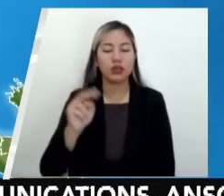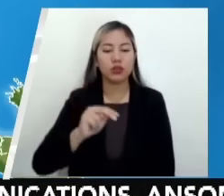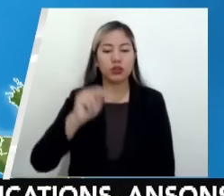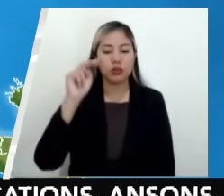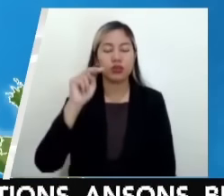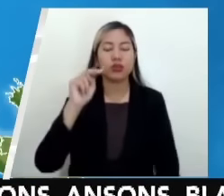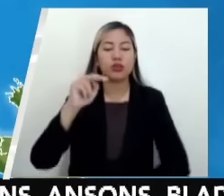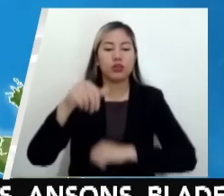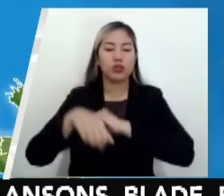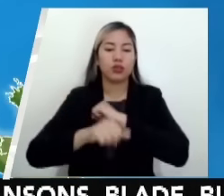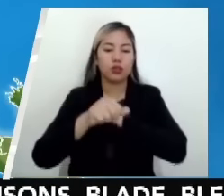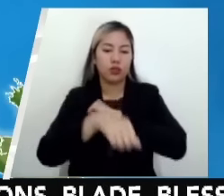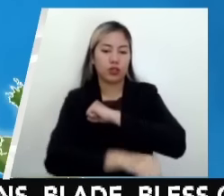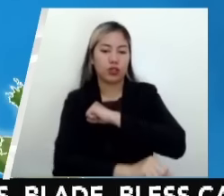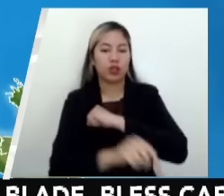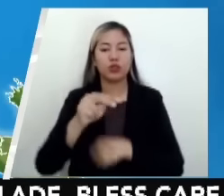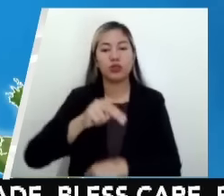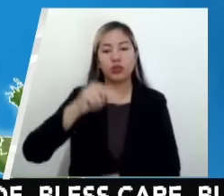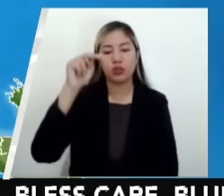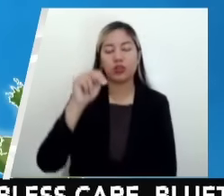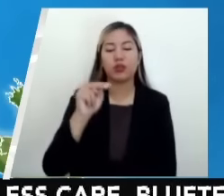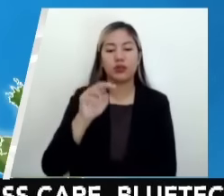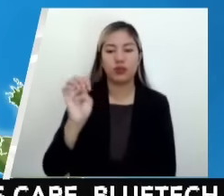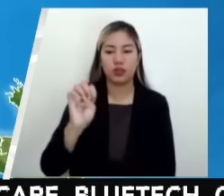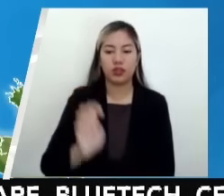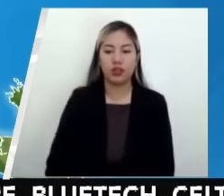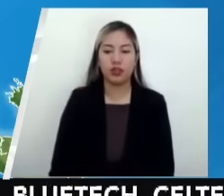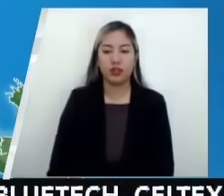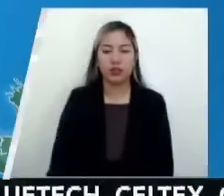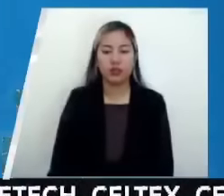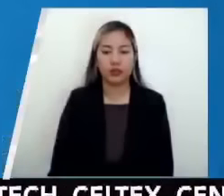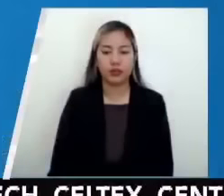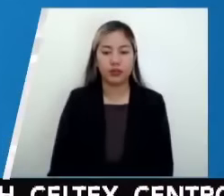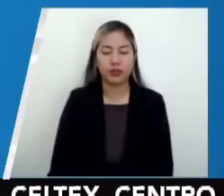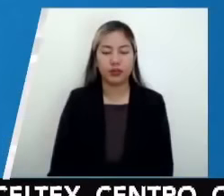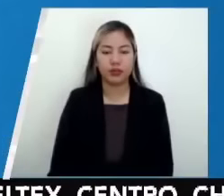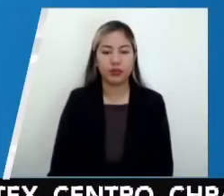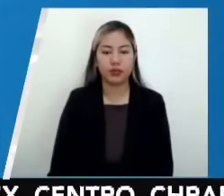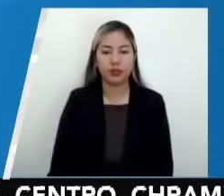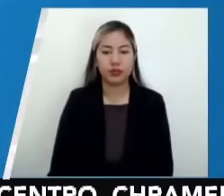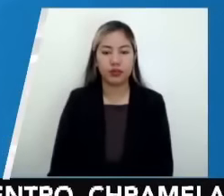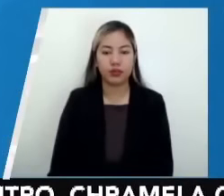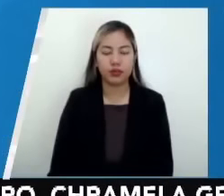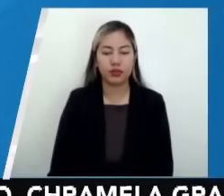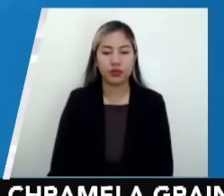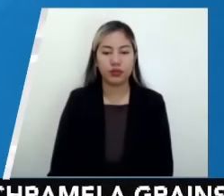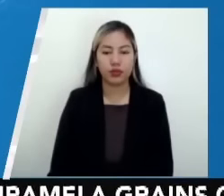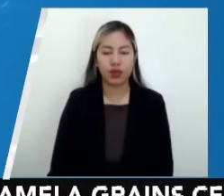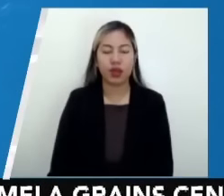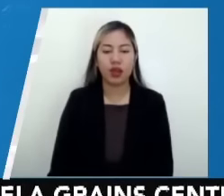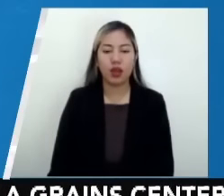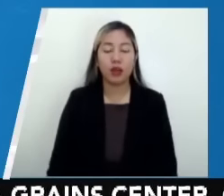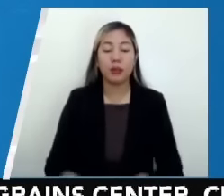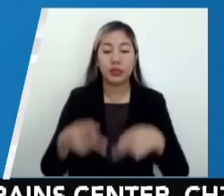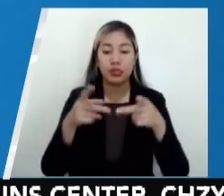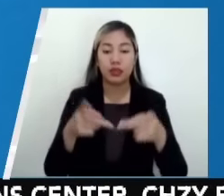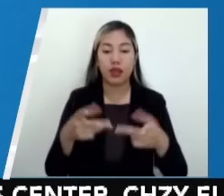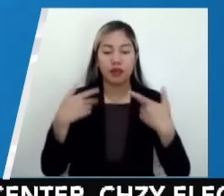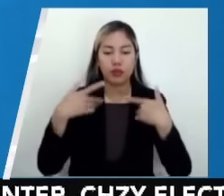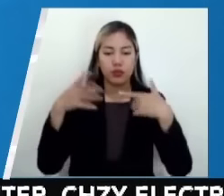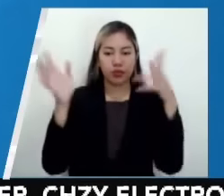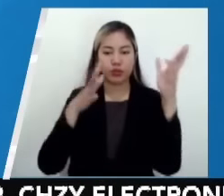ng Aurora at northern portion ng Nueva Ecija. Bukod sa mga lugar na may wind signal, maalon pa rin po at delikado sa mga